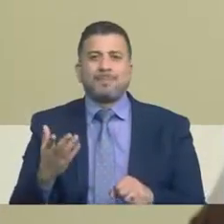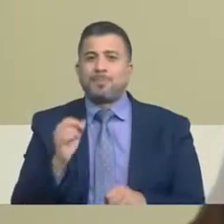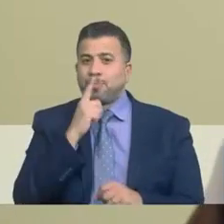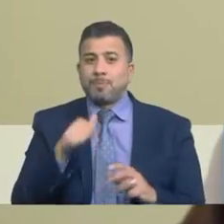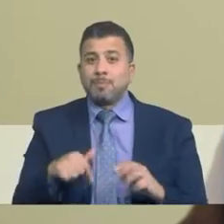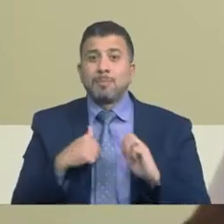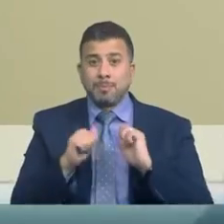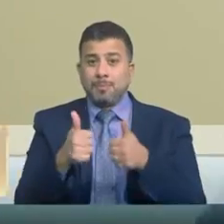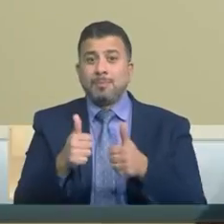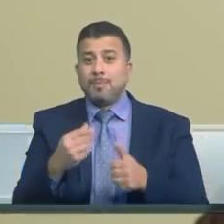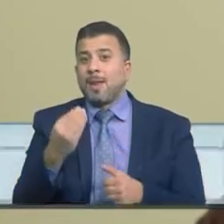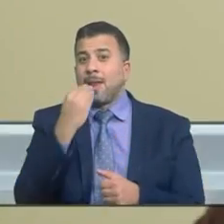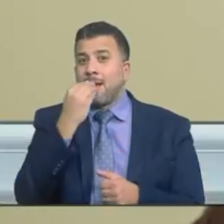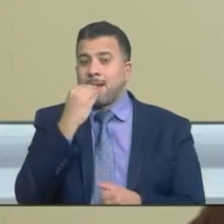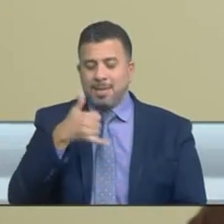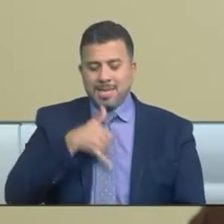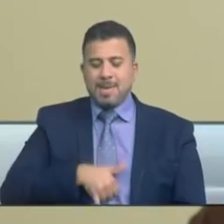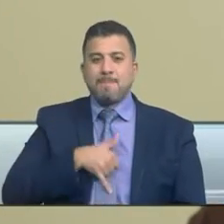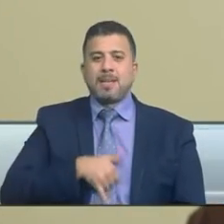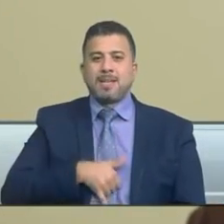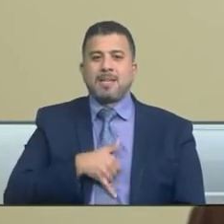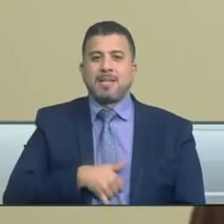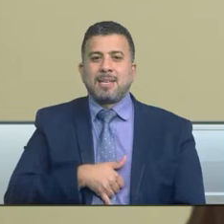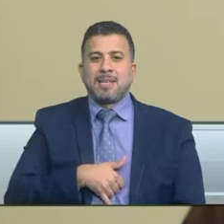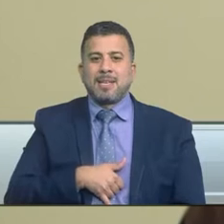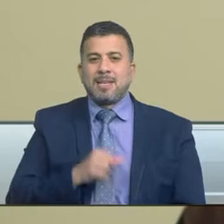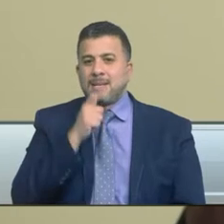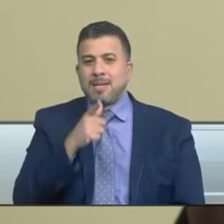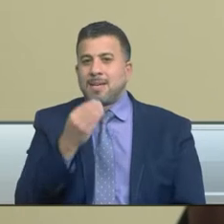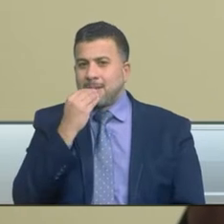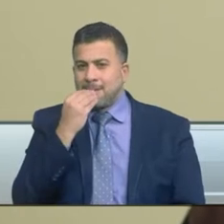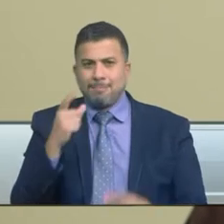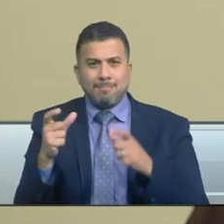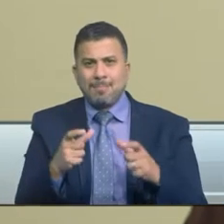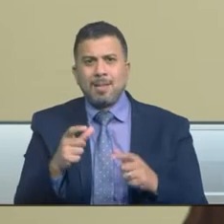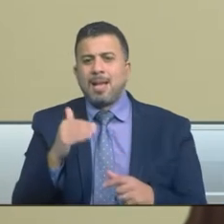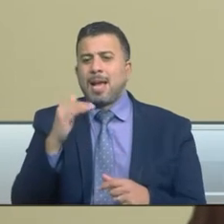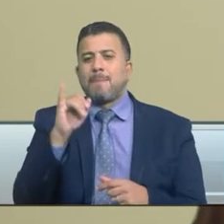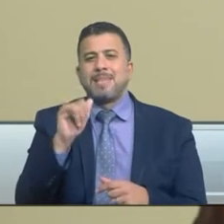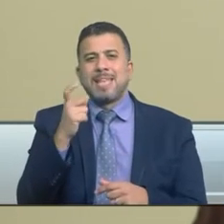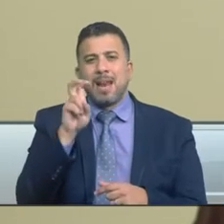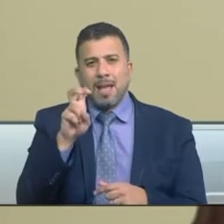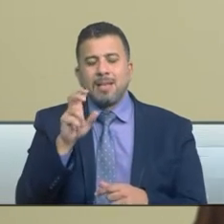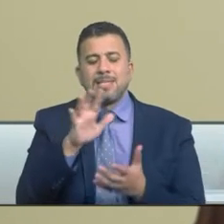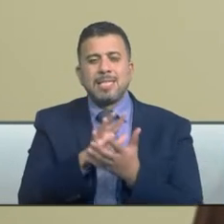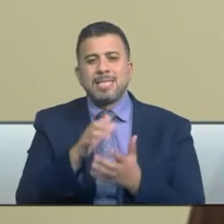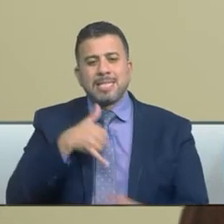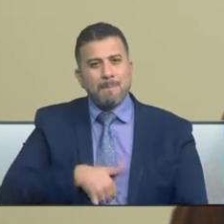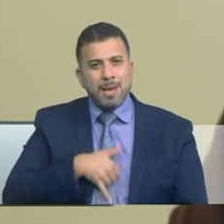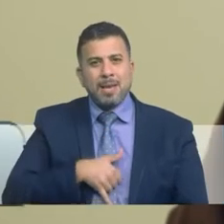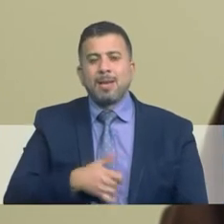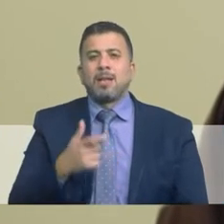مشاركتي جايبة الأكل اليمني، عندي بنت الصحن، عندي الخمير اليمني، عندي الملوحة